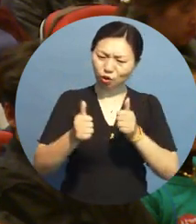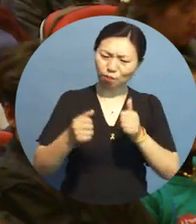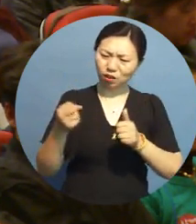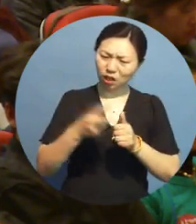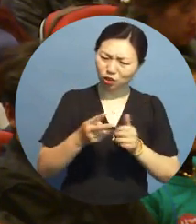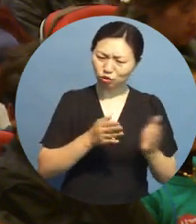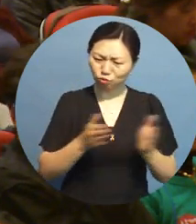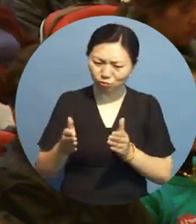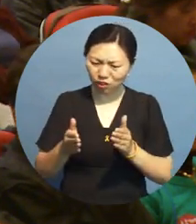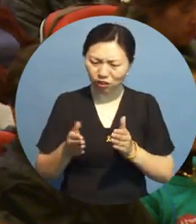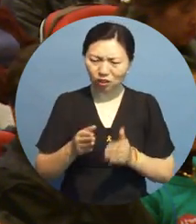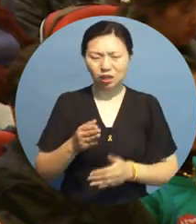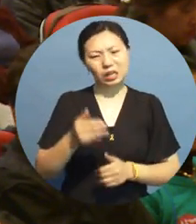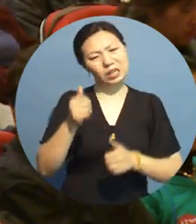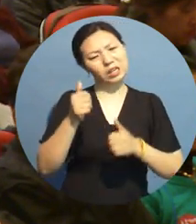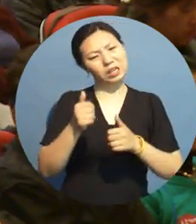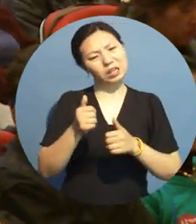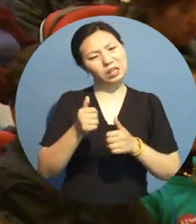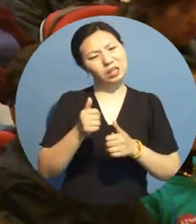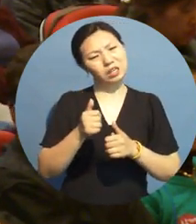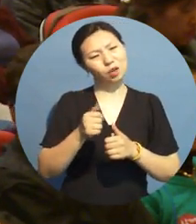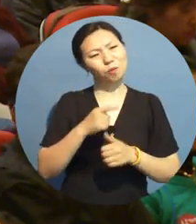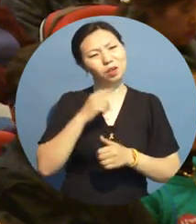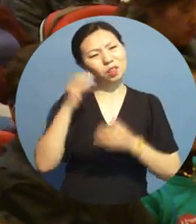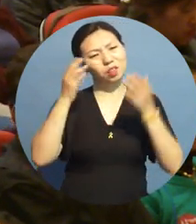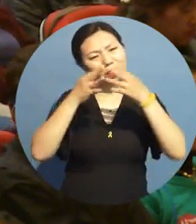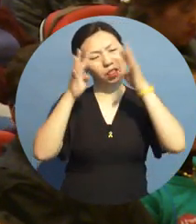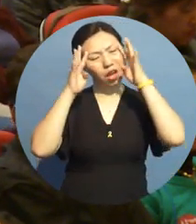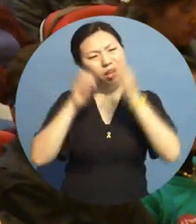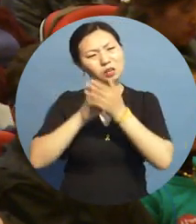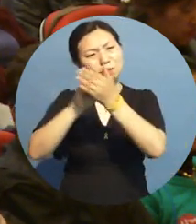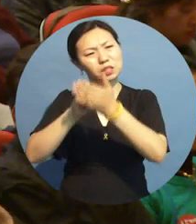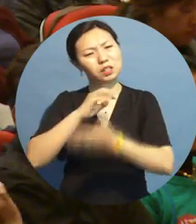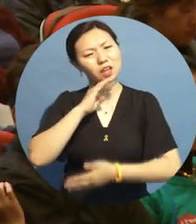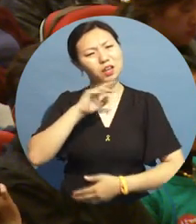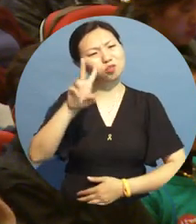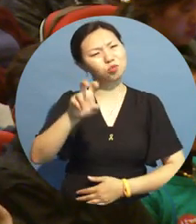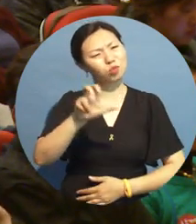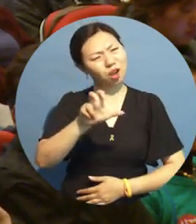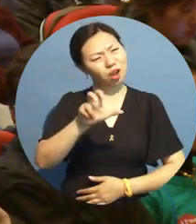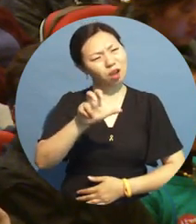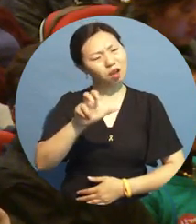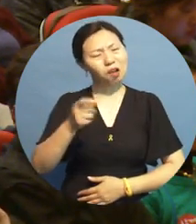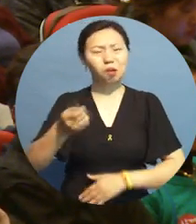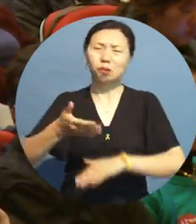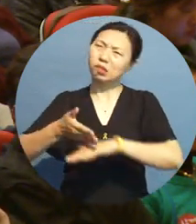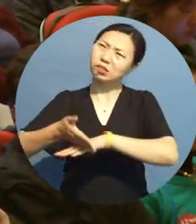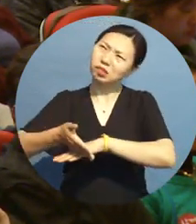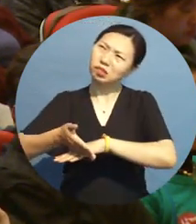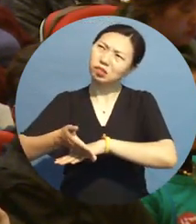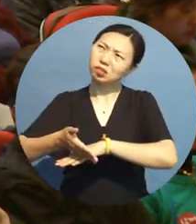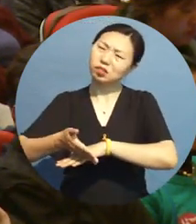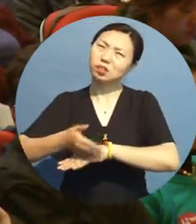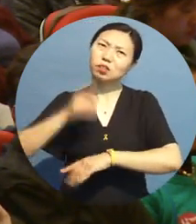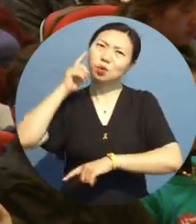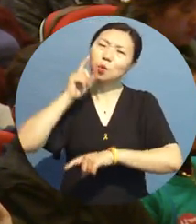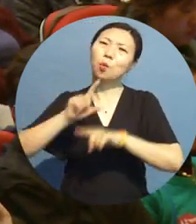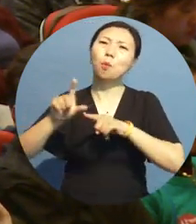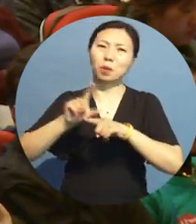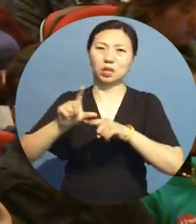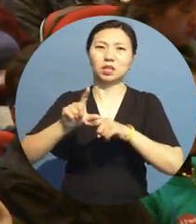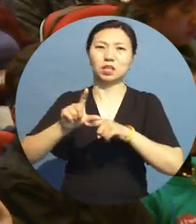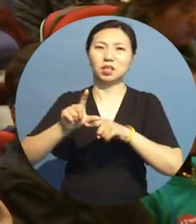때쯤이면 25인데 너무 늦는 게 아닌가라는 생각이 들어서 무엇을